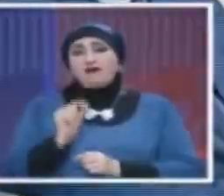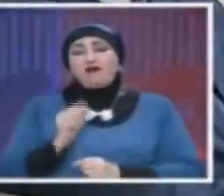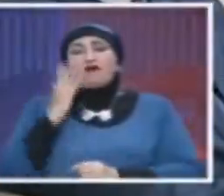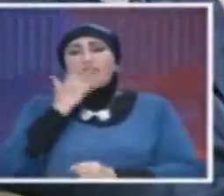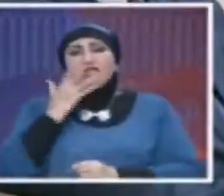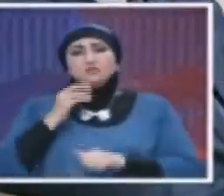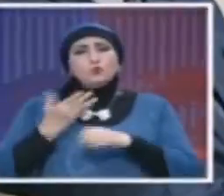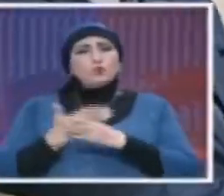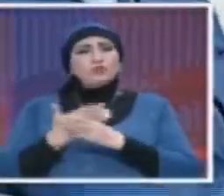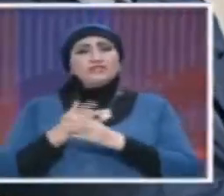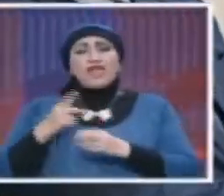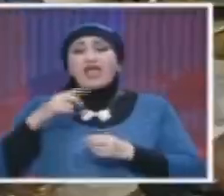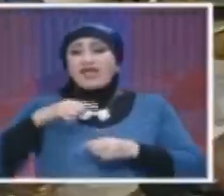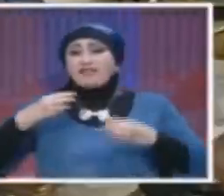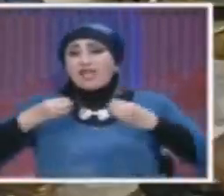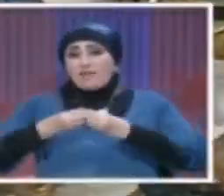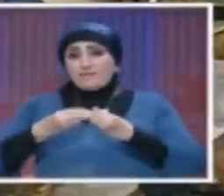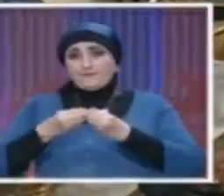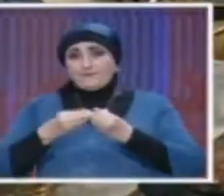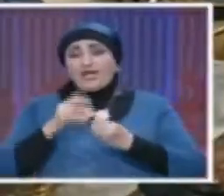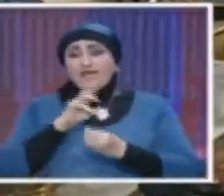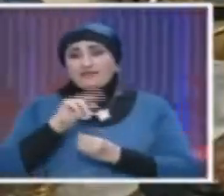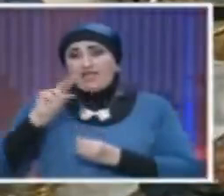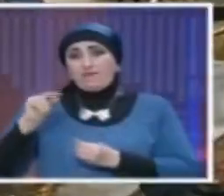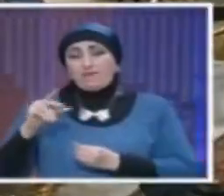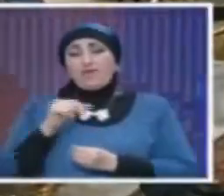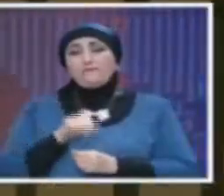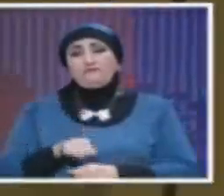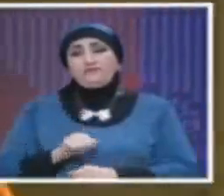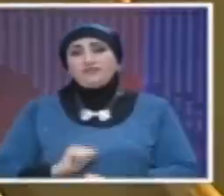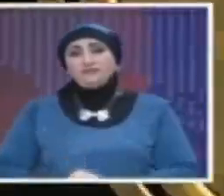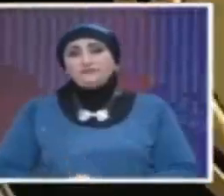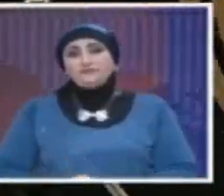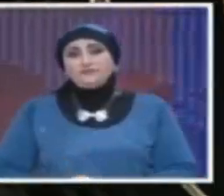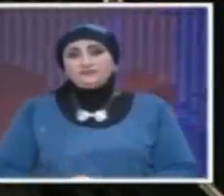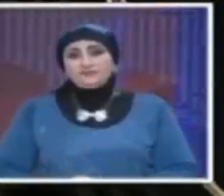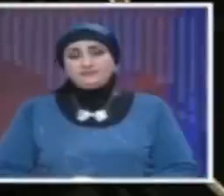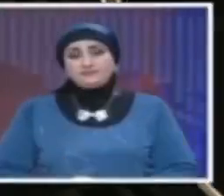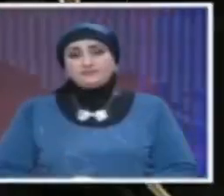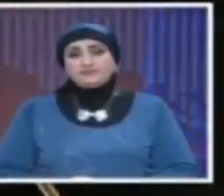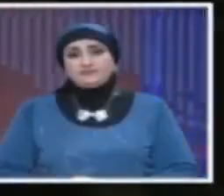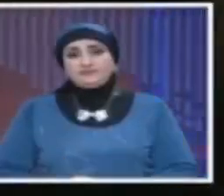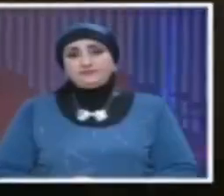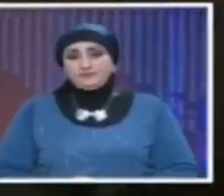وذلك بالتكامل مع الجهود القارية ذات الصلة.